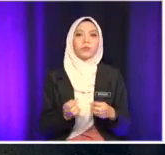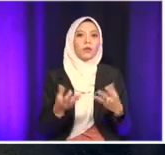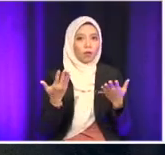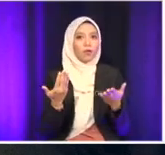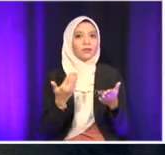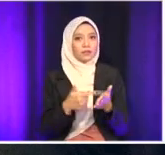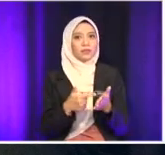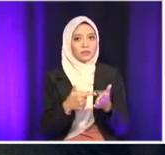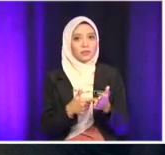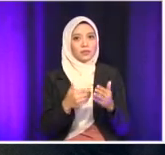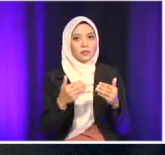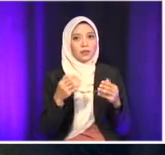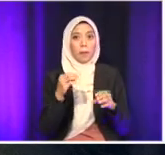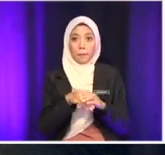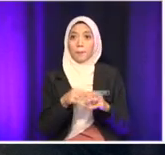matematika